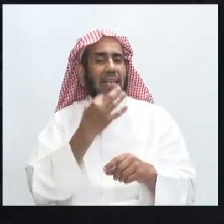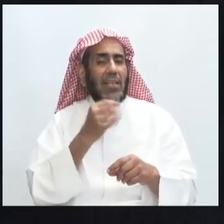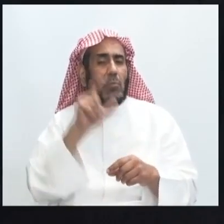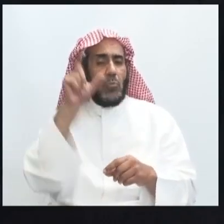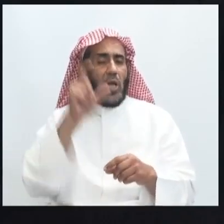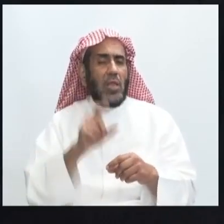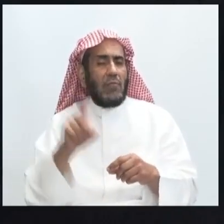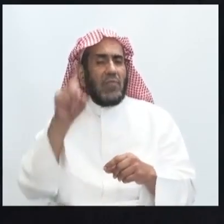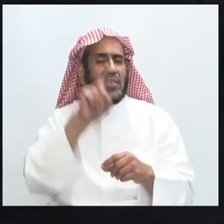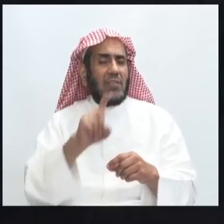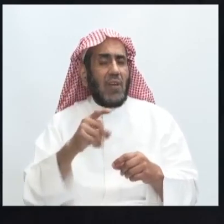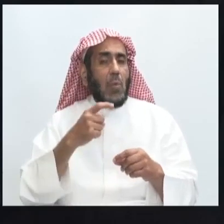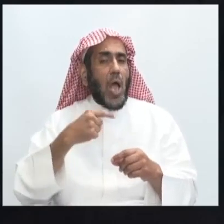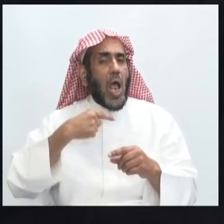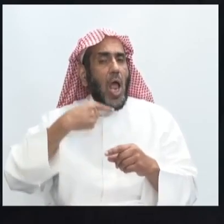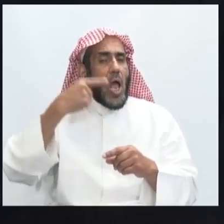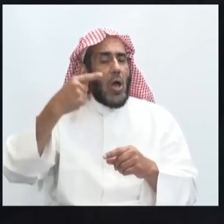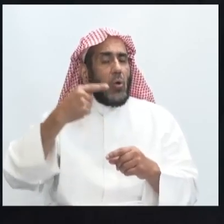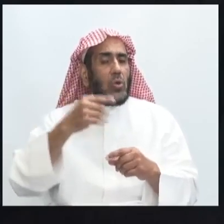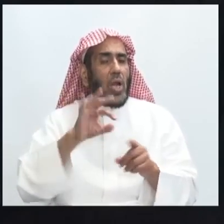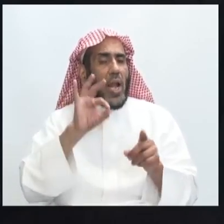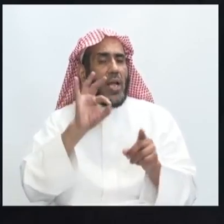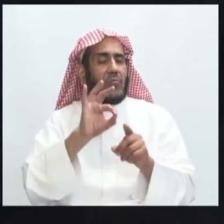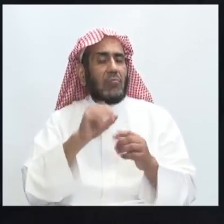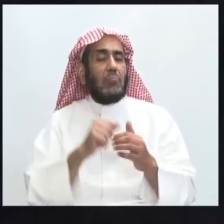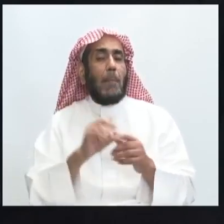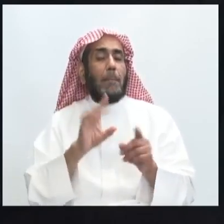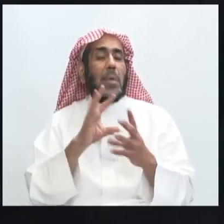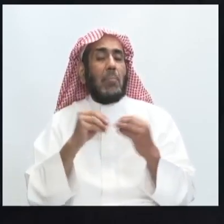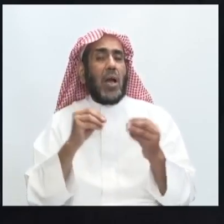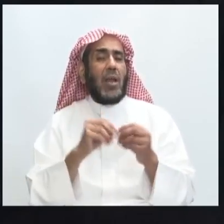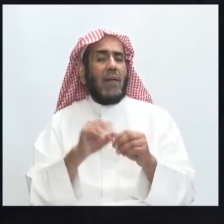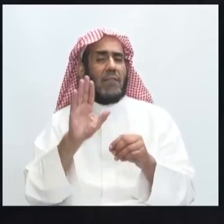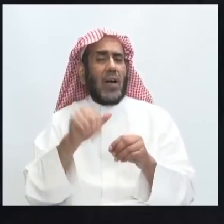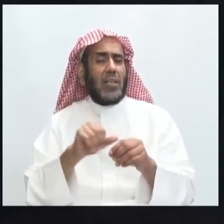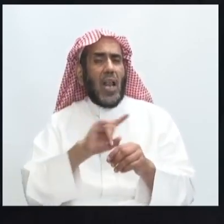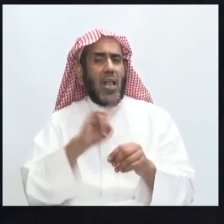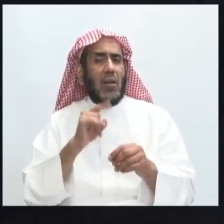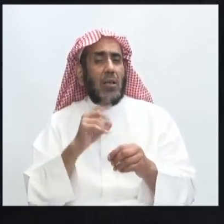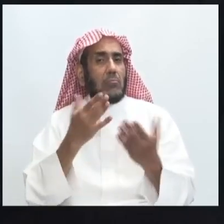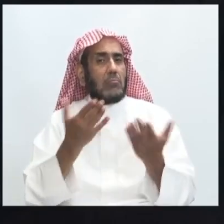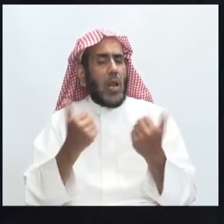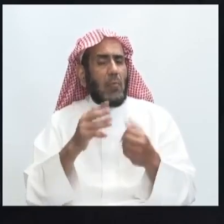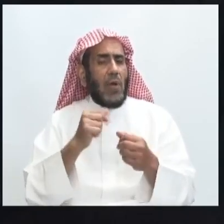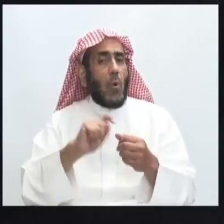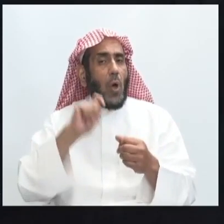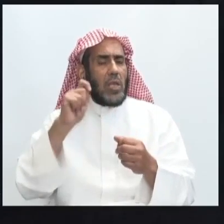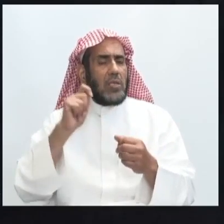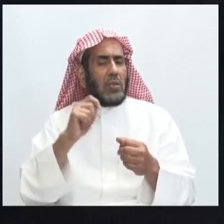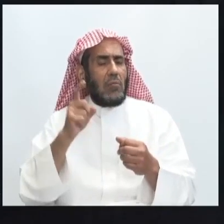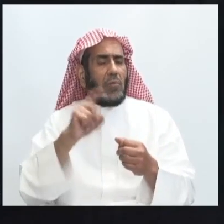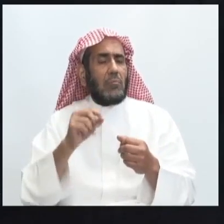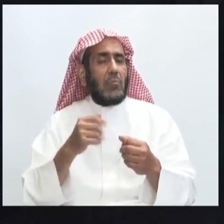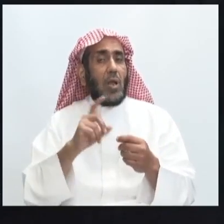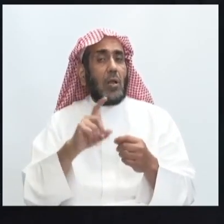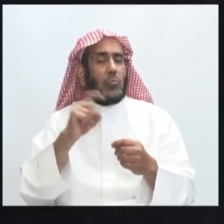في الاستفهام يخرج الى الغرض الذي الذي يريده معنى انه فقط ليس فقط طلب الفهم وهو الاصل ان يطلب